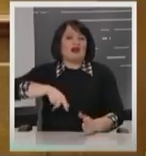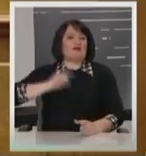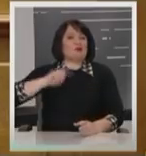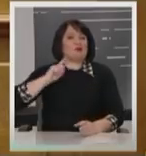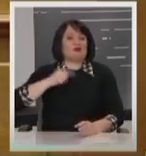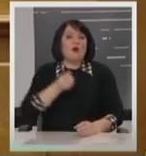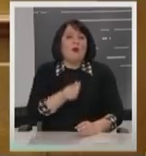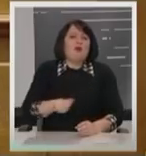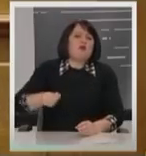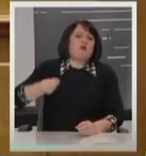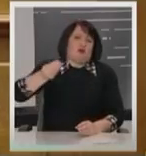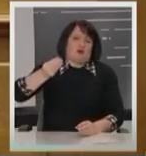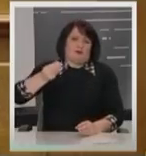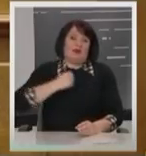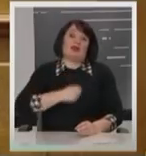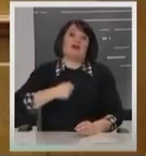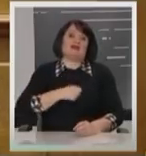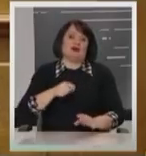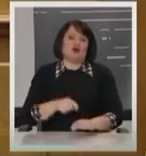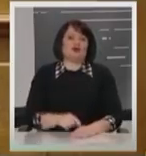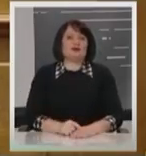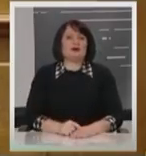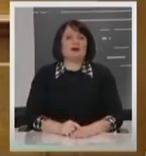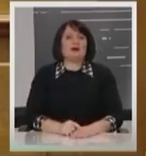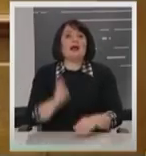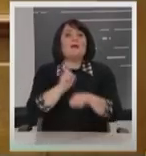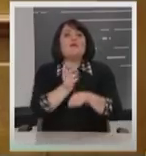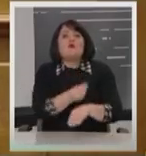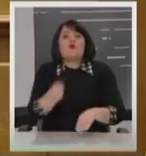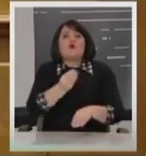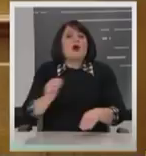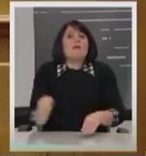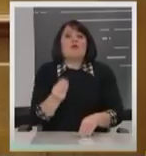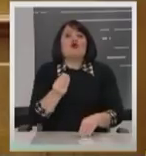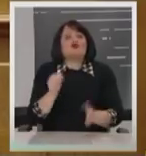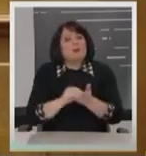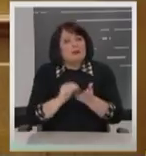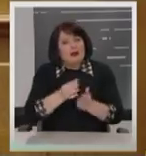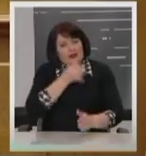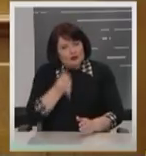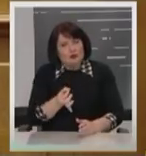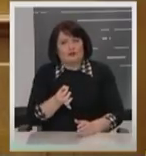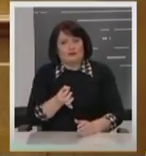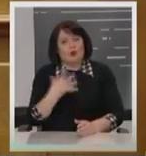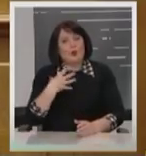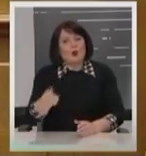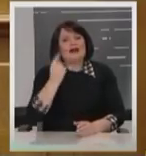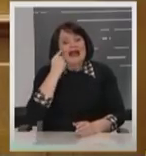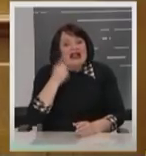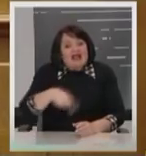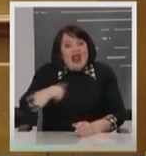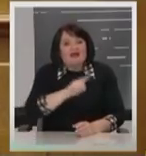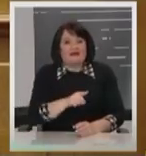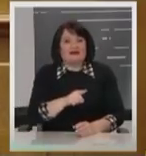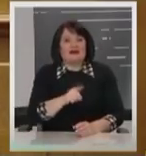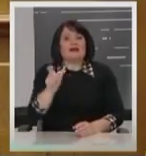αυξάνεται συνεχώς. Πώς προέκυψε λοιπόν το υπερπλεόνασμα? Να το ξαναπούμε άλλη μια φορά, να το εμπεδώσετε κι εσείς